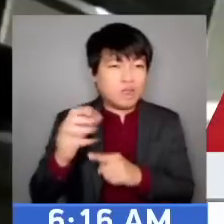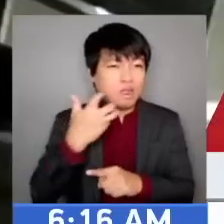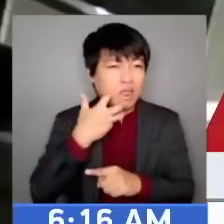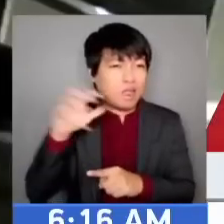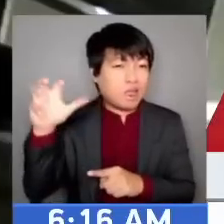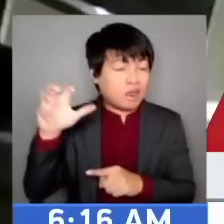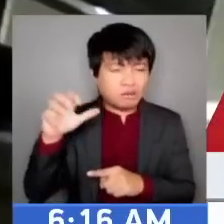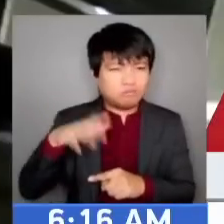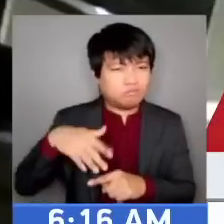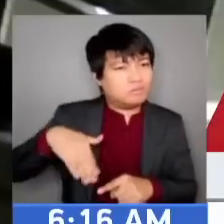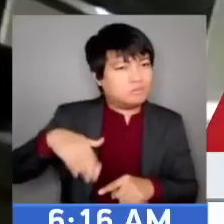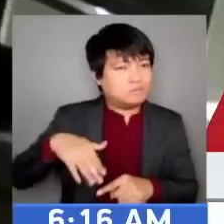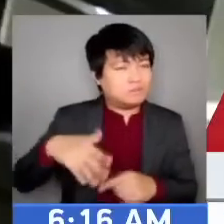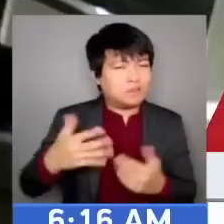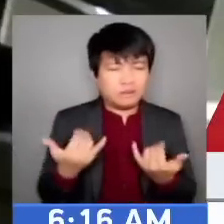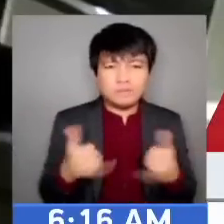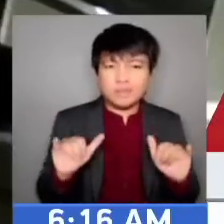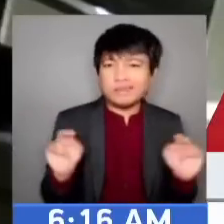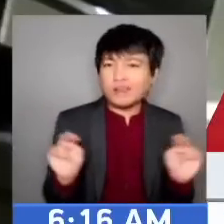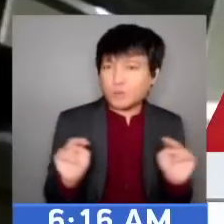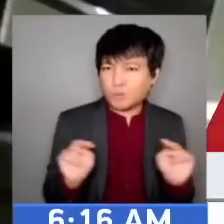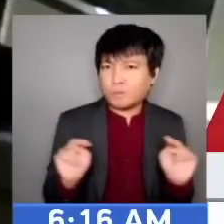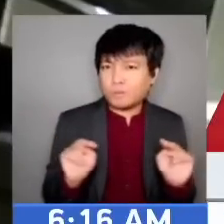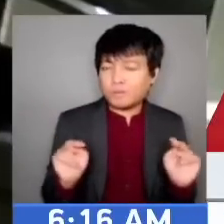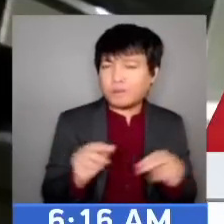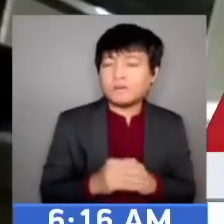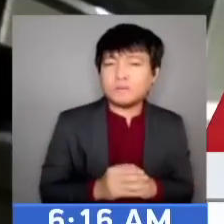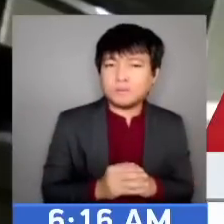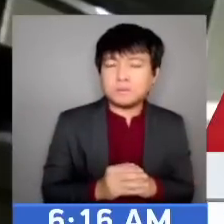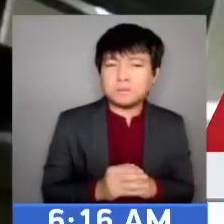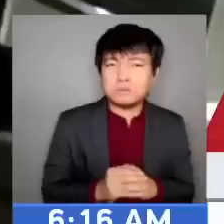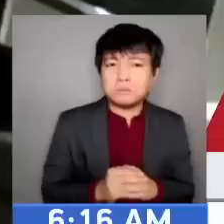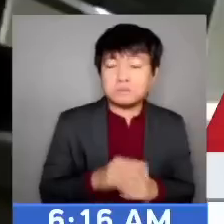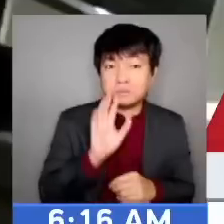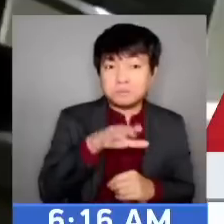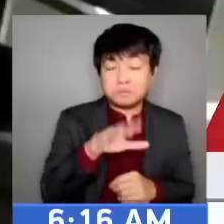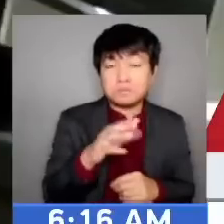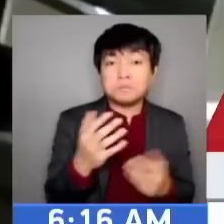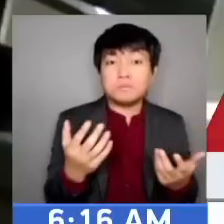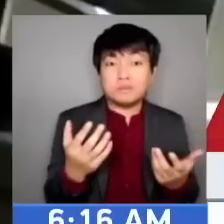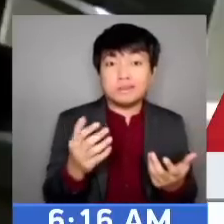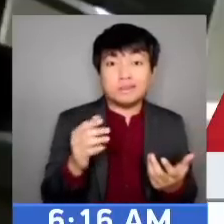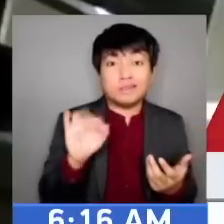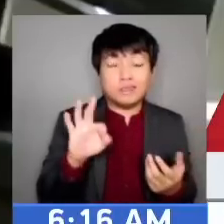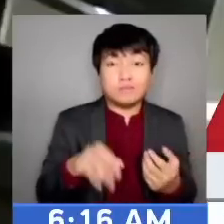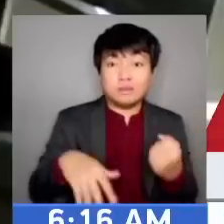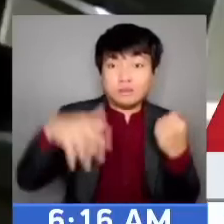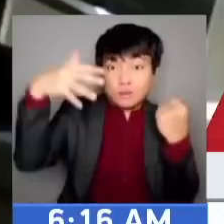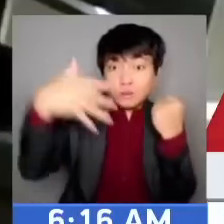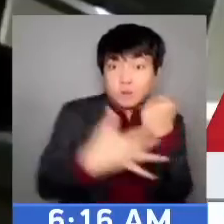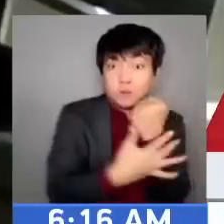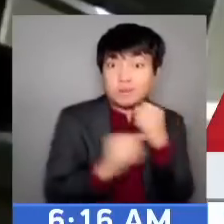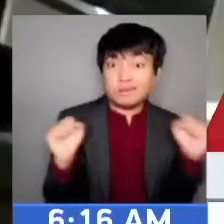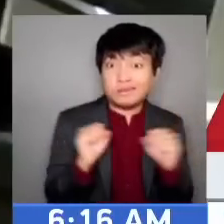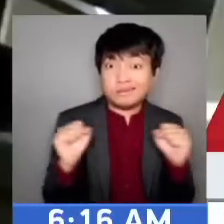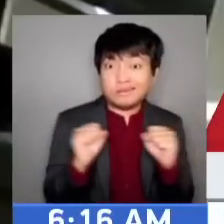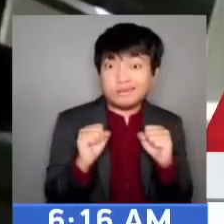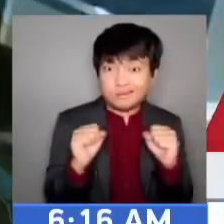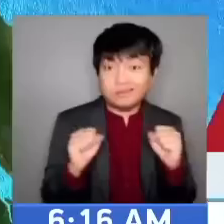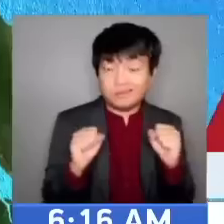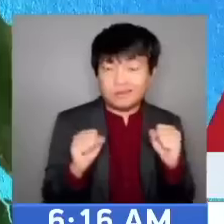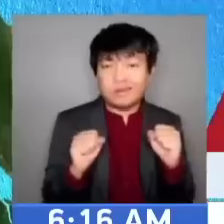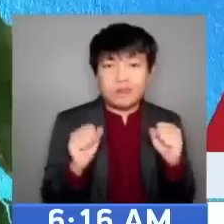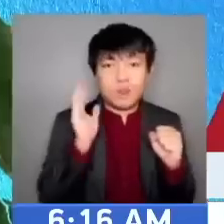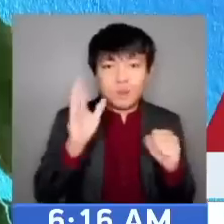nasa normal pa rin ah tipikal naman talaga kapag natapos yung Amihan yung epekto nung malamig na tuyong panahon mararamdaman natin itong